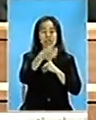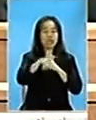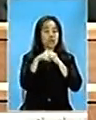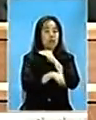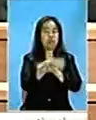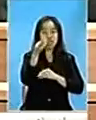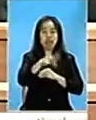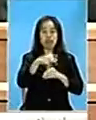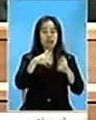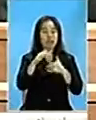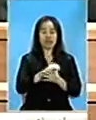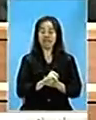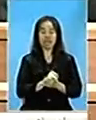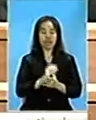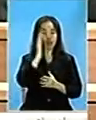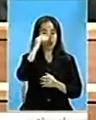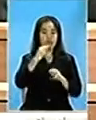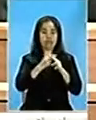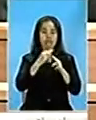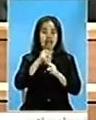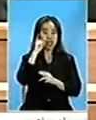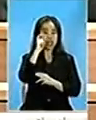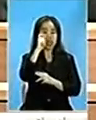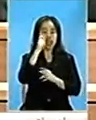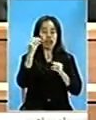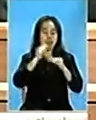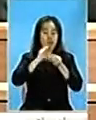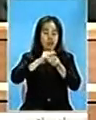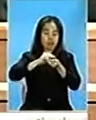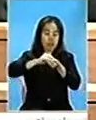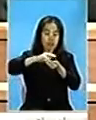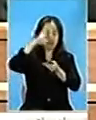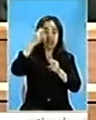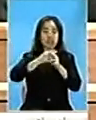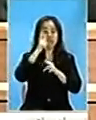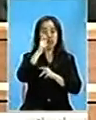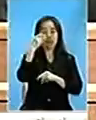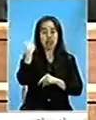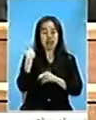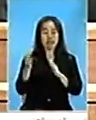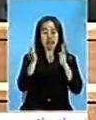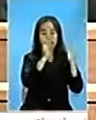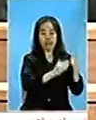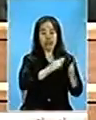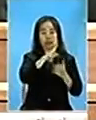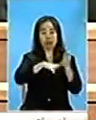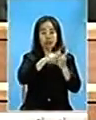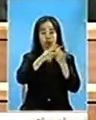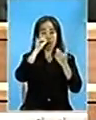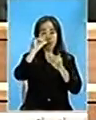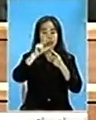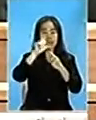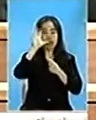ดว่านี่เป็นเรื่องที่จะสร้างความเสียหายให้อย่างมากมายทีเดียวครับยุทธศาสตร์ที่5ก็คือเรื่องความมั่นค